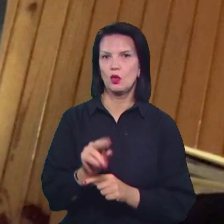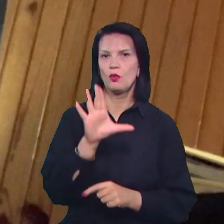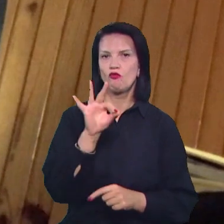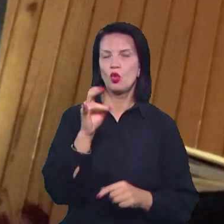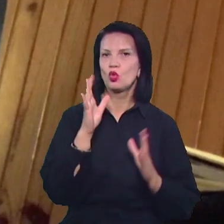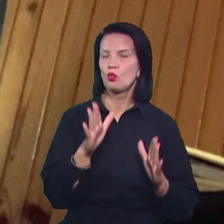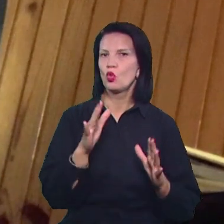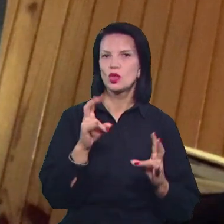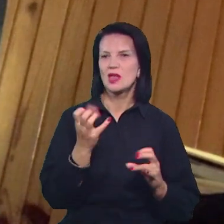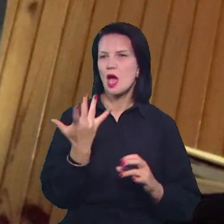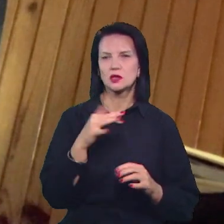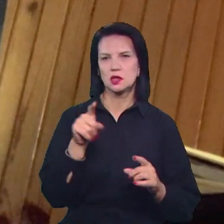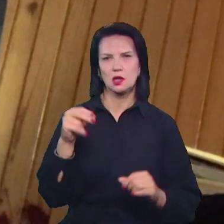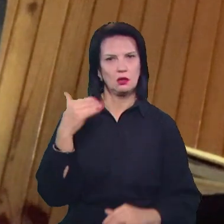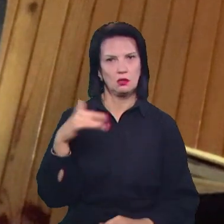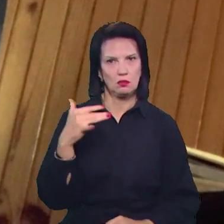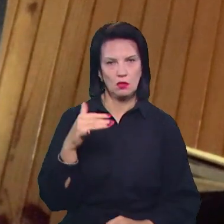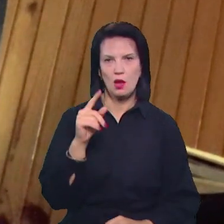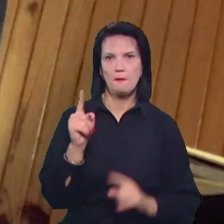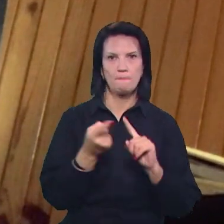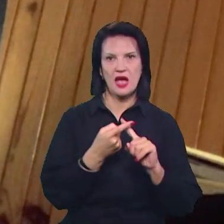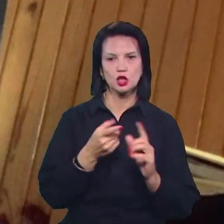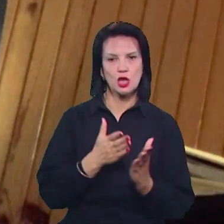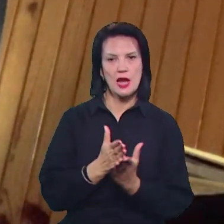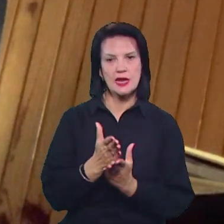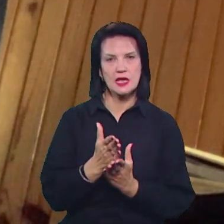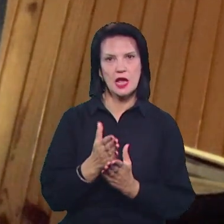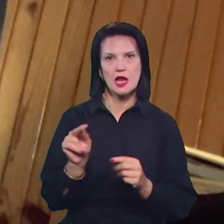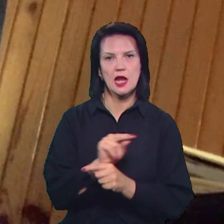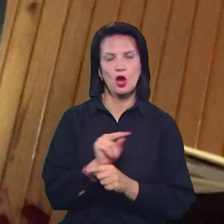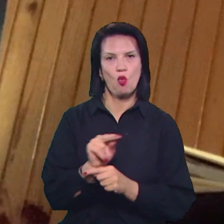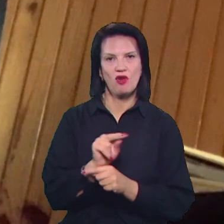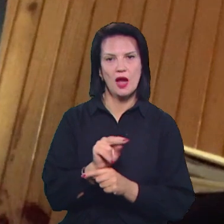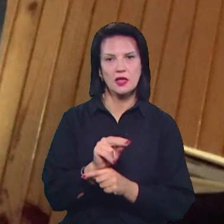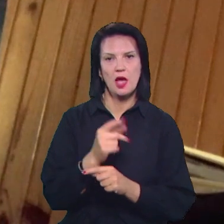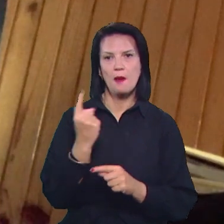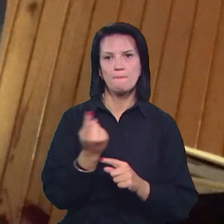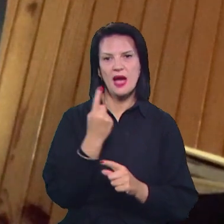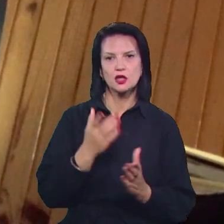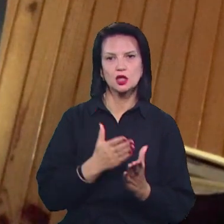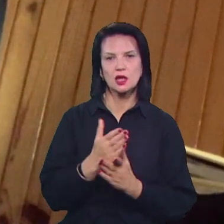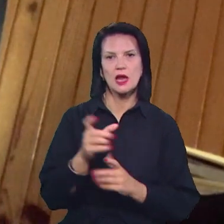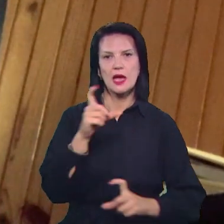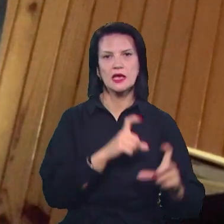не настільки дороговартісним, тому що перша лінія лікування – це перші лінії хіміотерапії, їх можна отримати